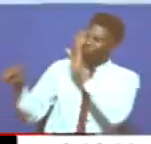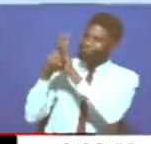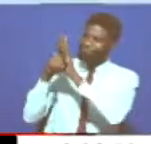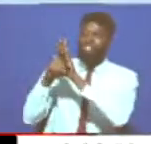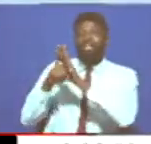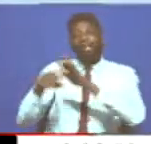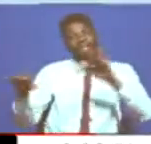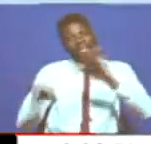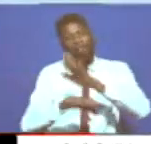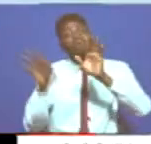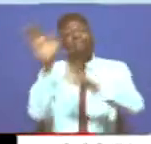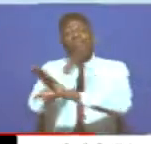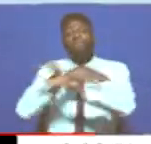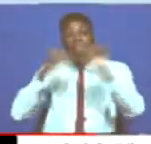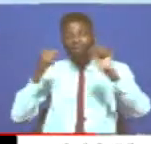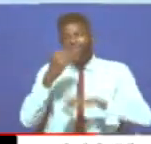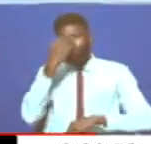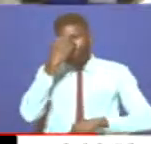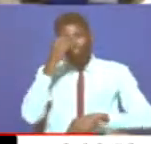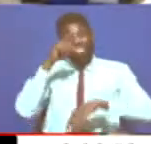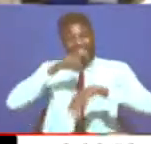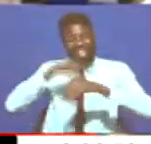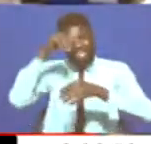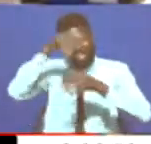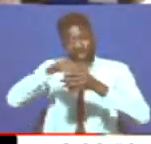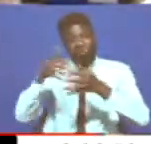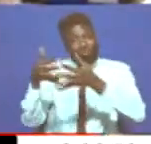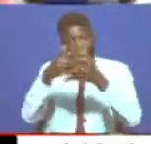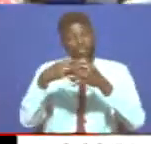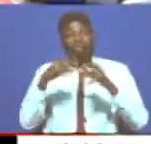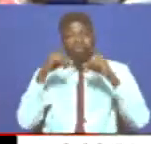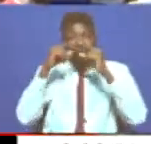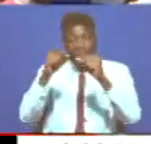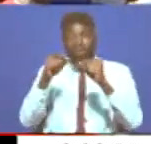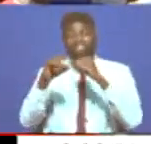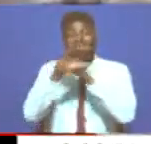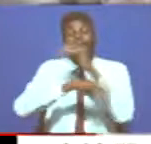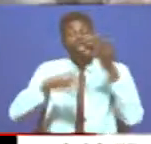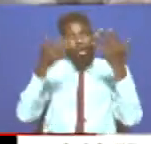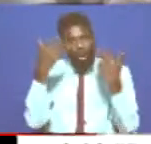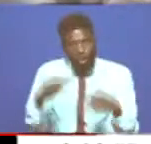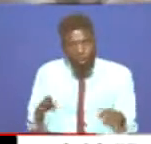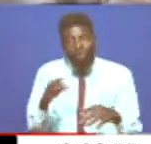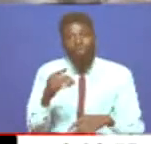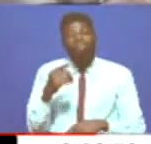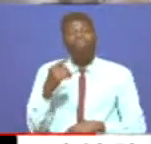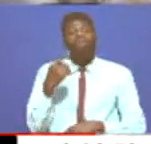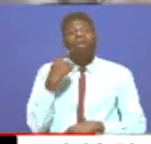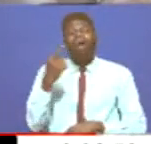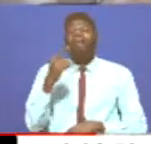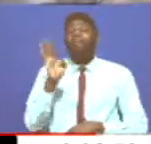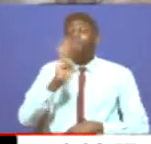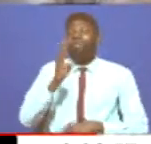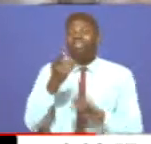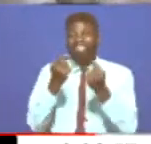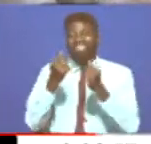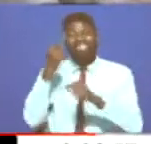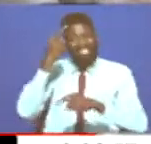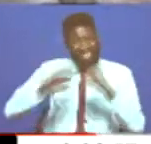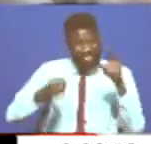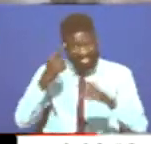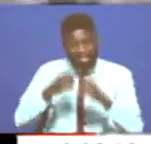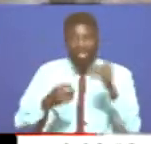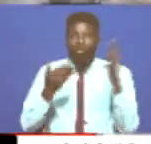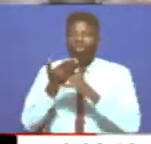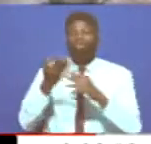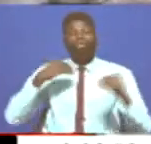in the US that the country loses close to 100 billion shillings each year through corruption. An American politician